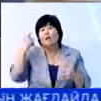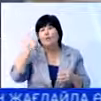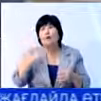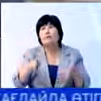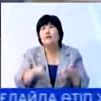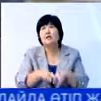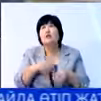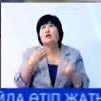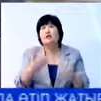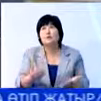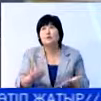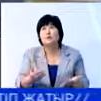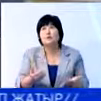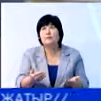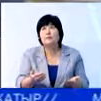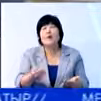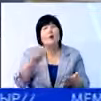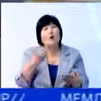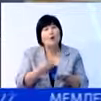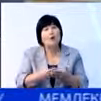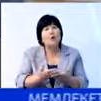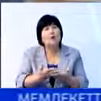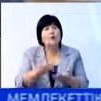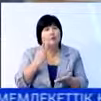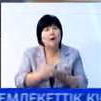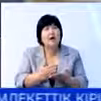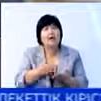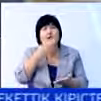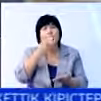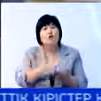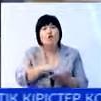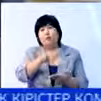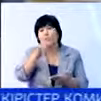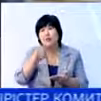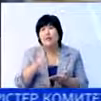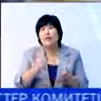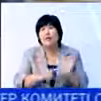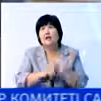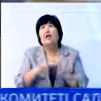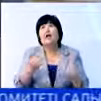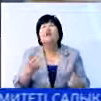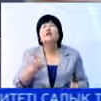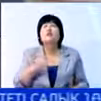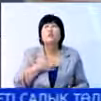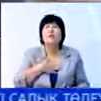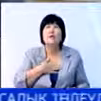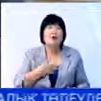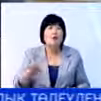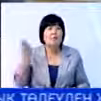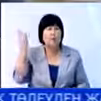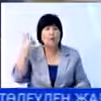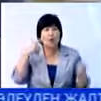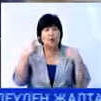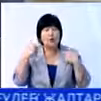түсіндіретін, шынымен құдірет бар ма деген нәрсеге жауап беретін дүниелер келіп жатыр. Мен қазір бұрынғы